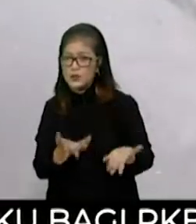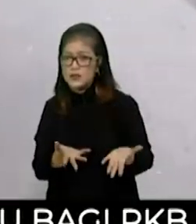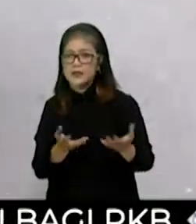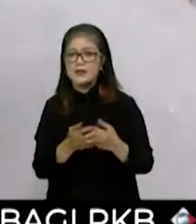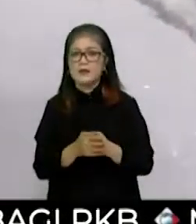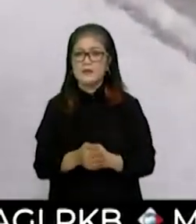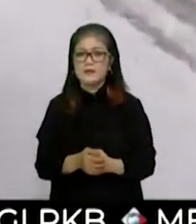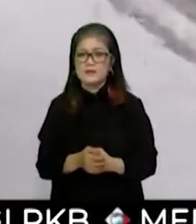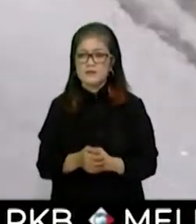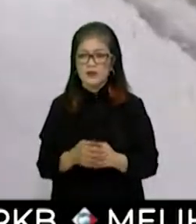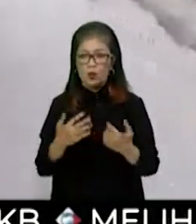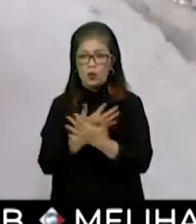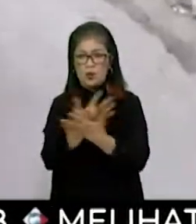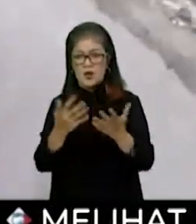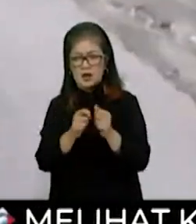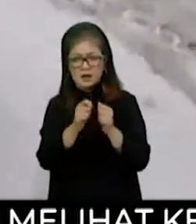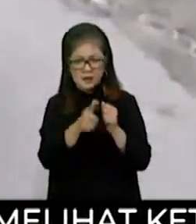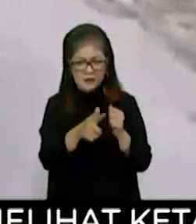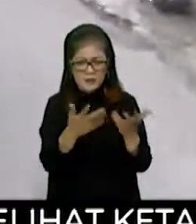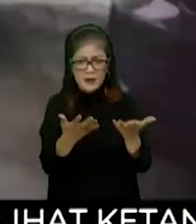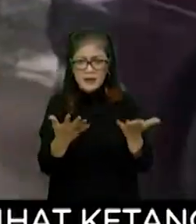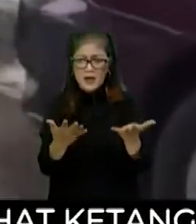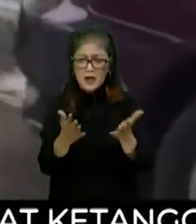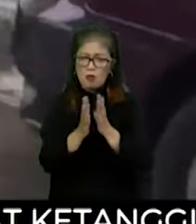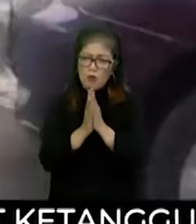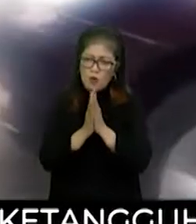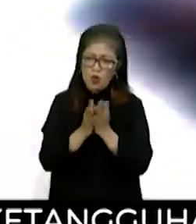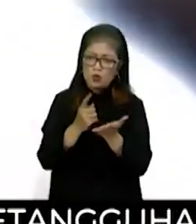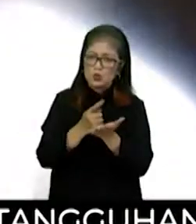Warga yang telah menyetor modal menuntut uang mereka dikembalikan.